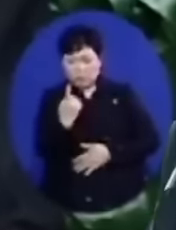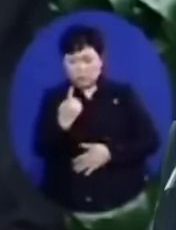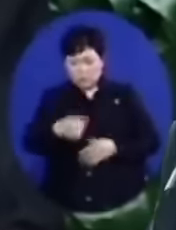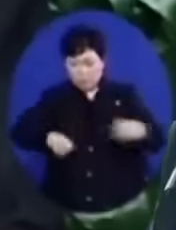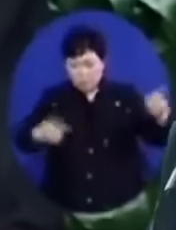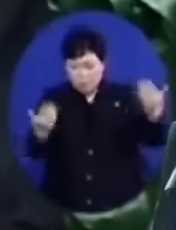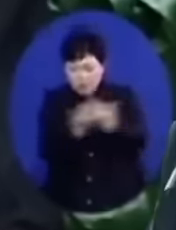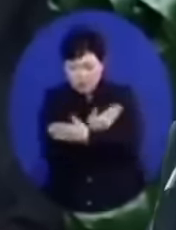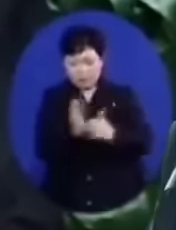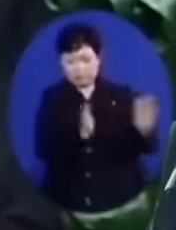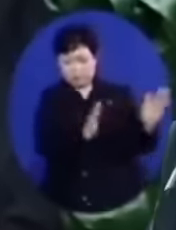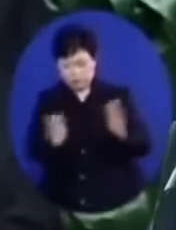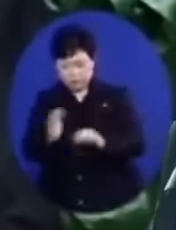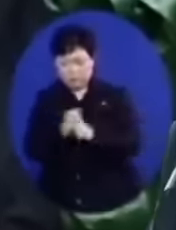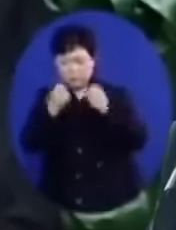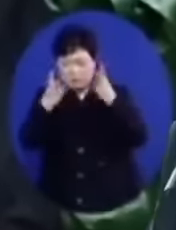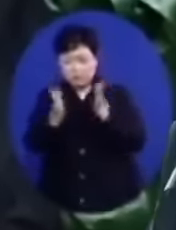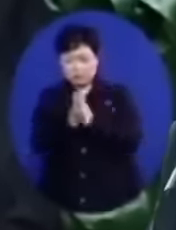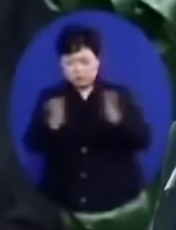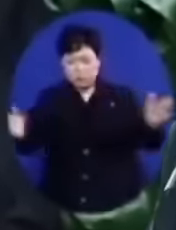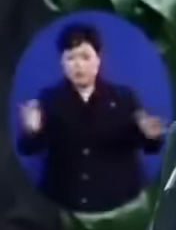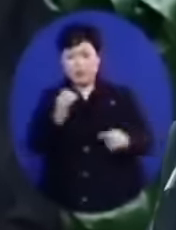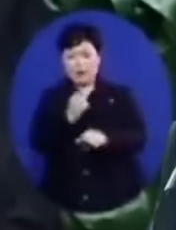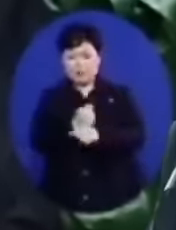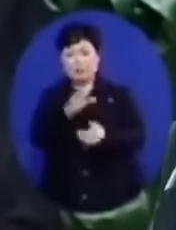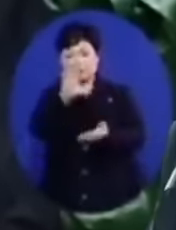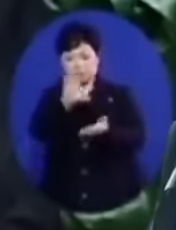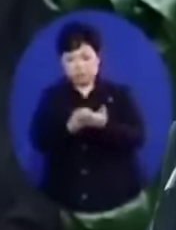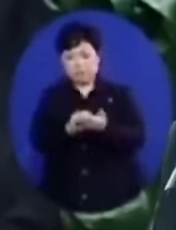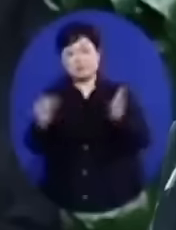회개하고 정비해서 새로 출발하면 되는 것입니다.